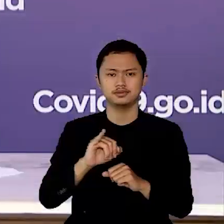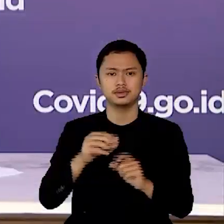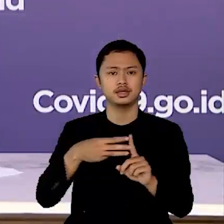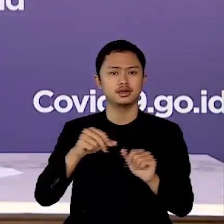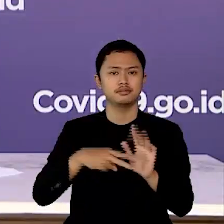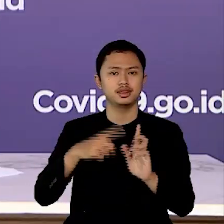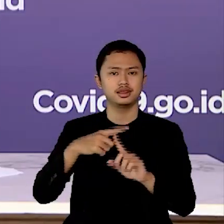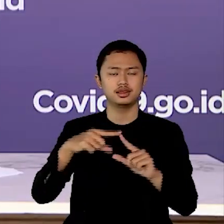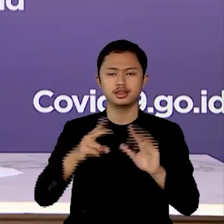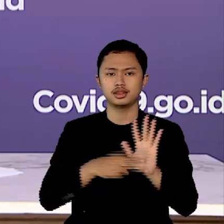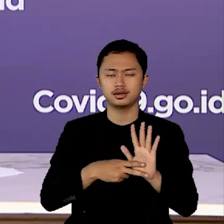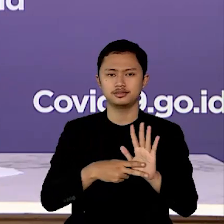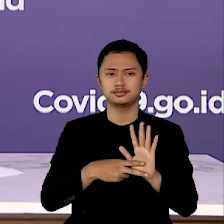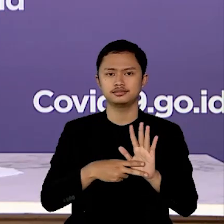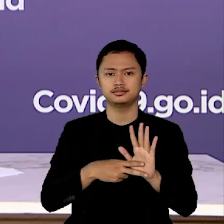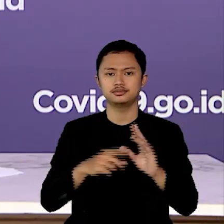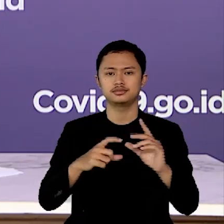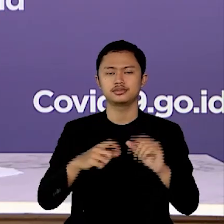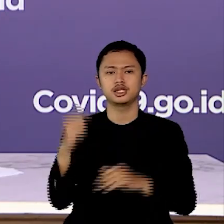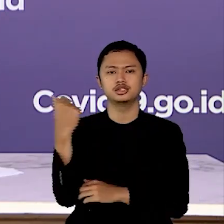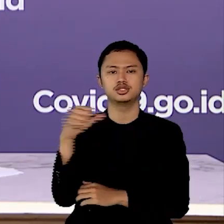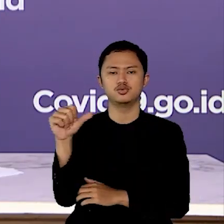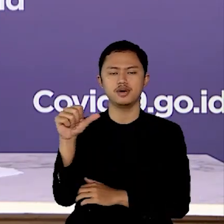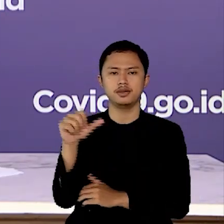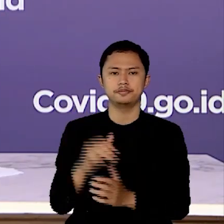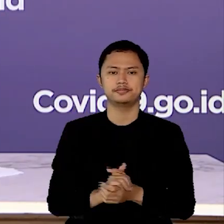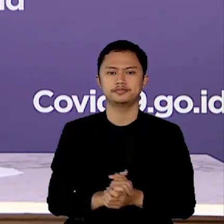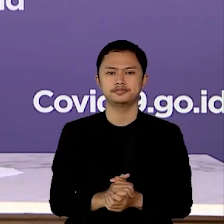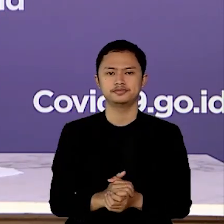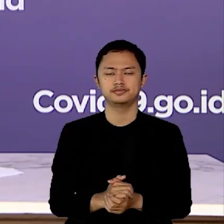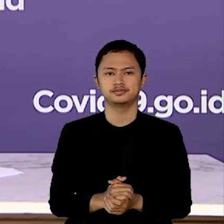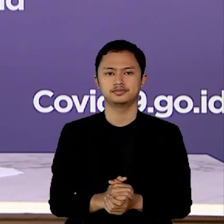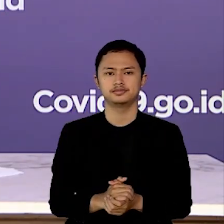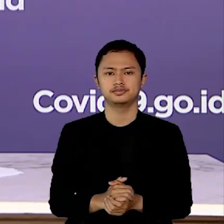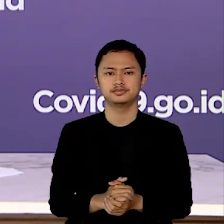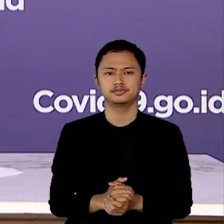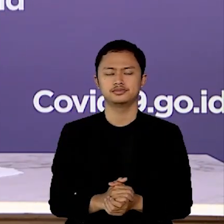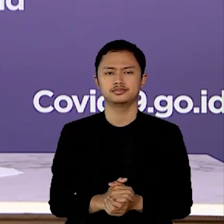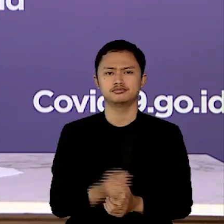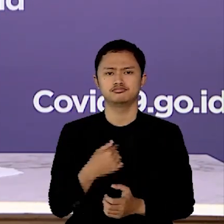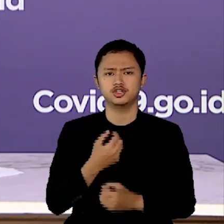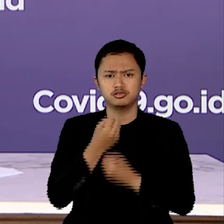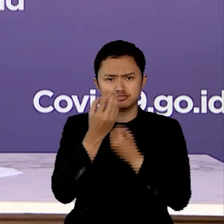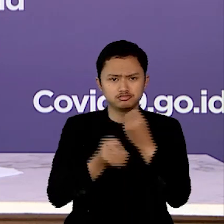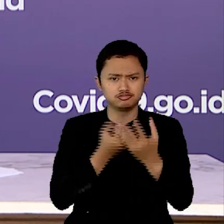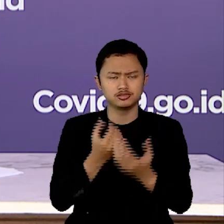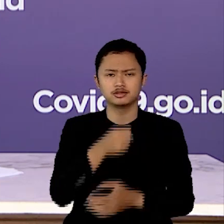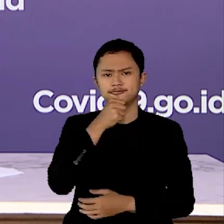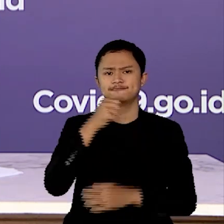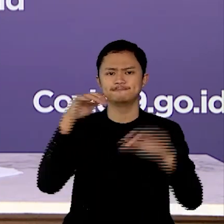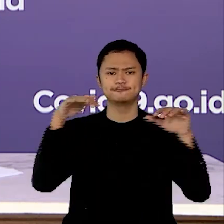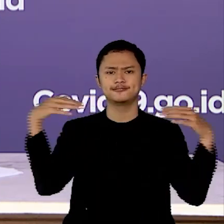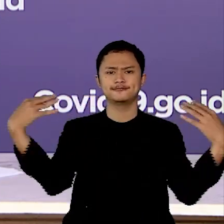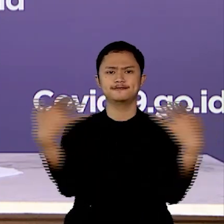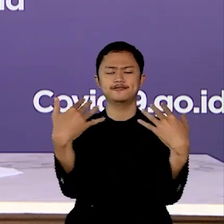Bintan di Kepulauan Riau dan Sumba Tengah di NTT Ya sudah saya sampaikan pada konferensi pers yang